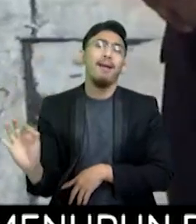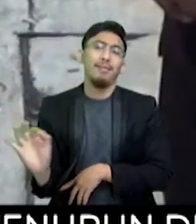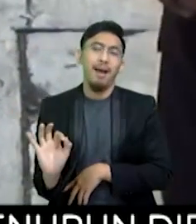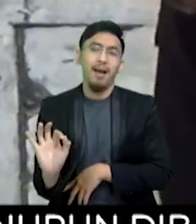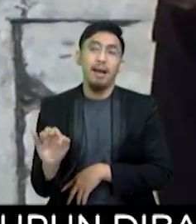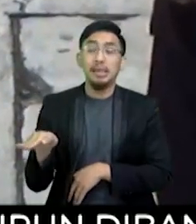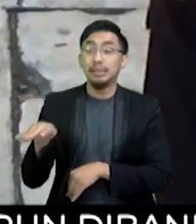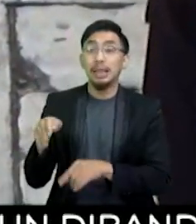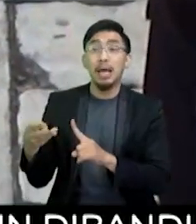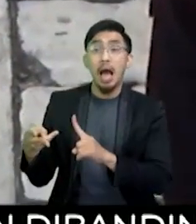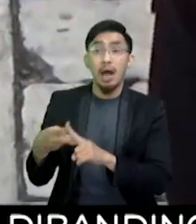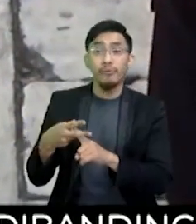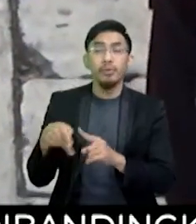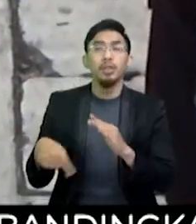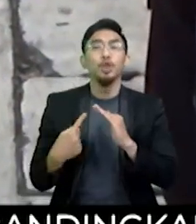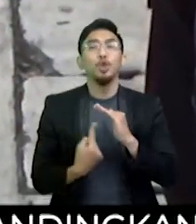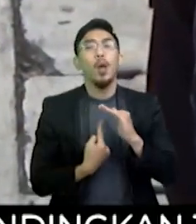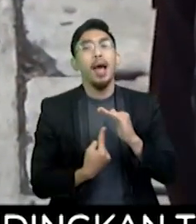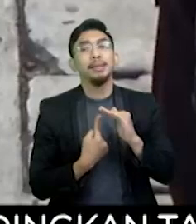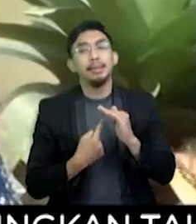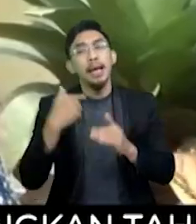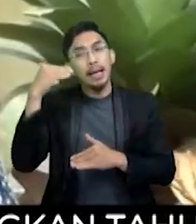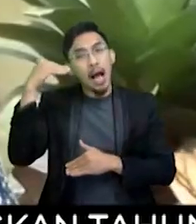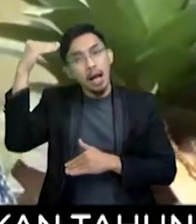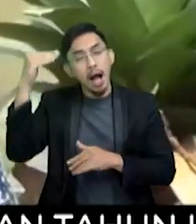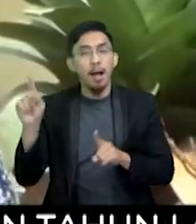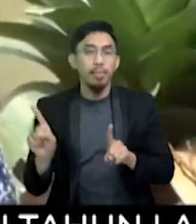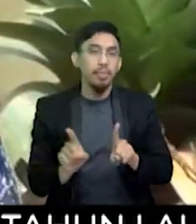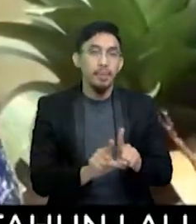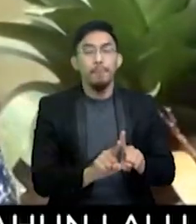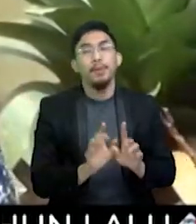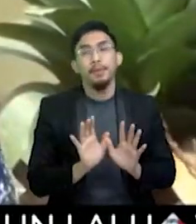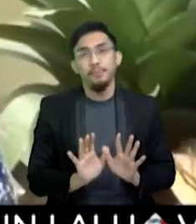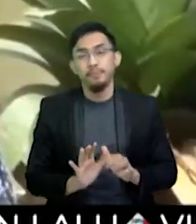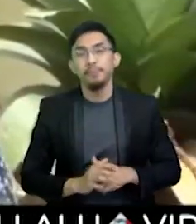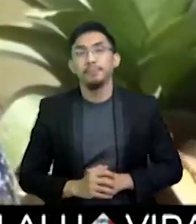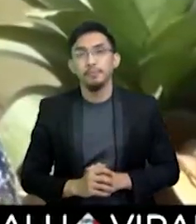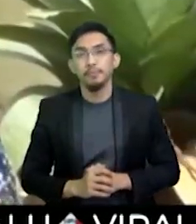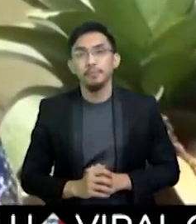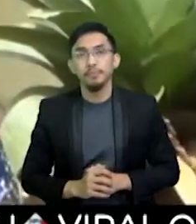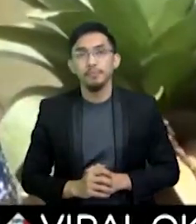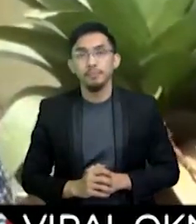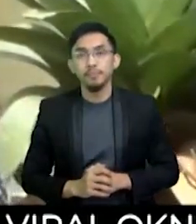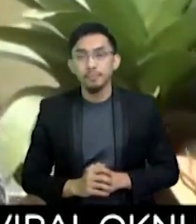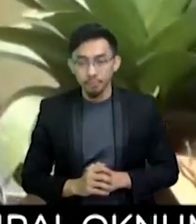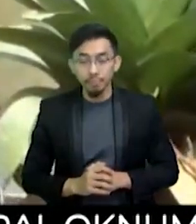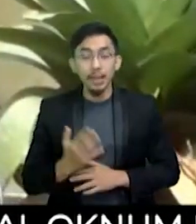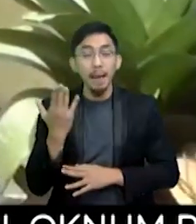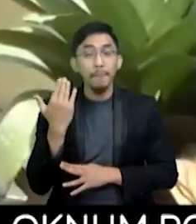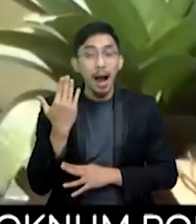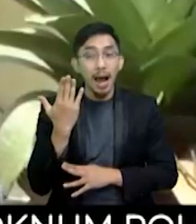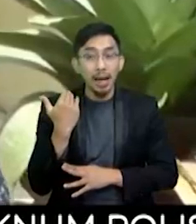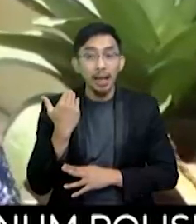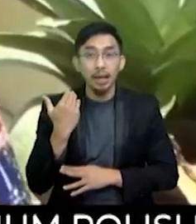isolasi mandiri ditemani oleh kakaknya di rumah. Yang menjalankan PTM dideteksi terkena